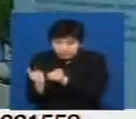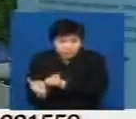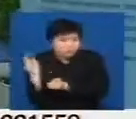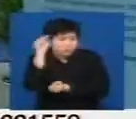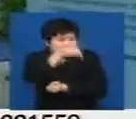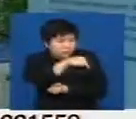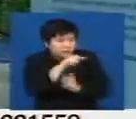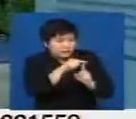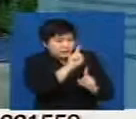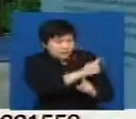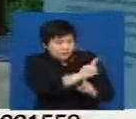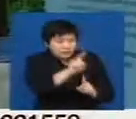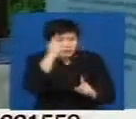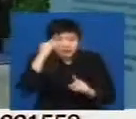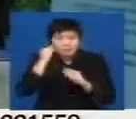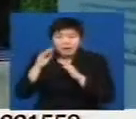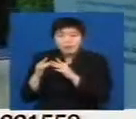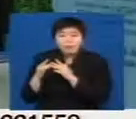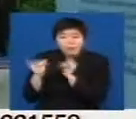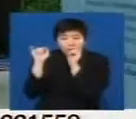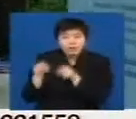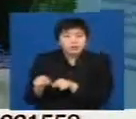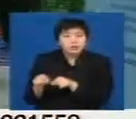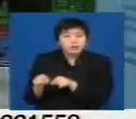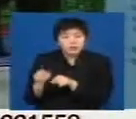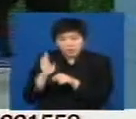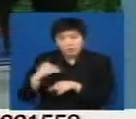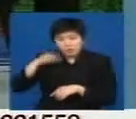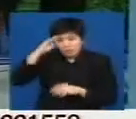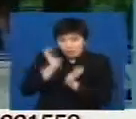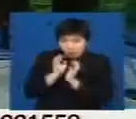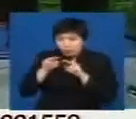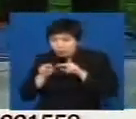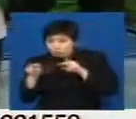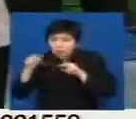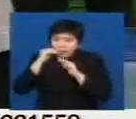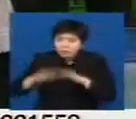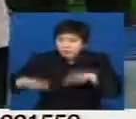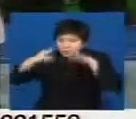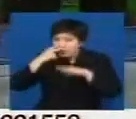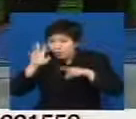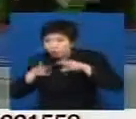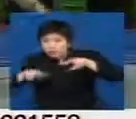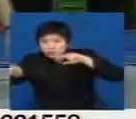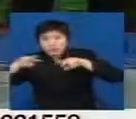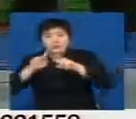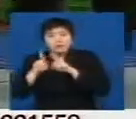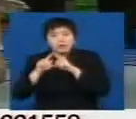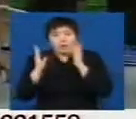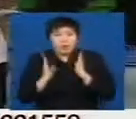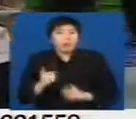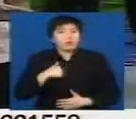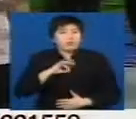ะเอาคนไปอยู่ยังไง ไอ้บ้านที่เขาทิ้งมาเนี่ยต้องตามไปดูด้วย อะไรเงี้ยนะฮะนี่ระหว่างเกิดเหต ุเห็นว่าจะต้องมีการให้ประชาชน